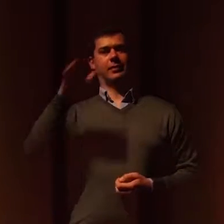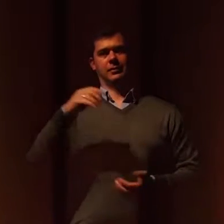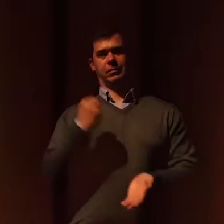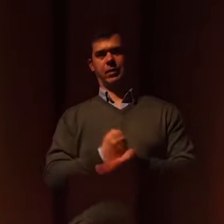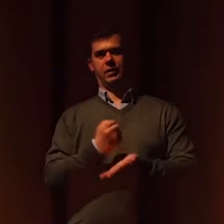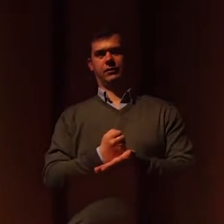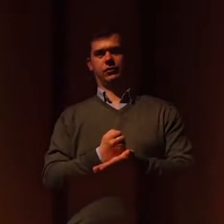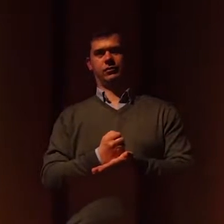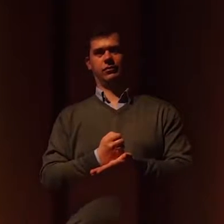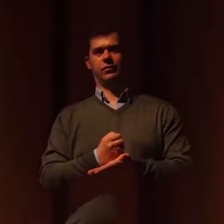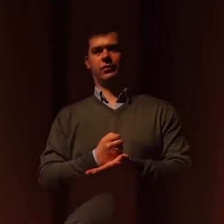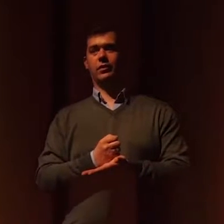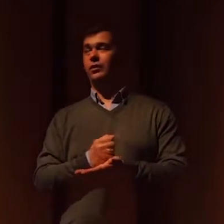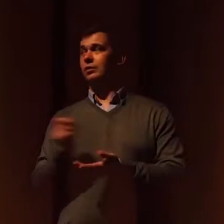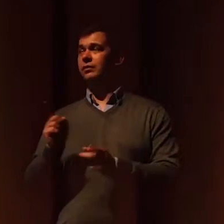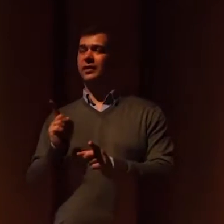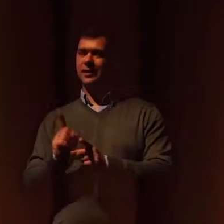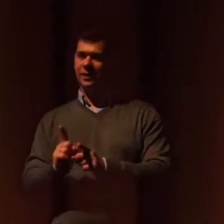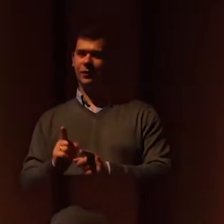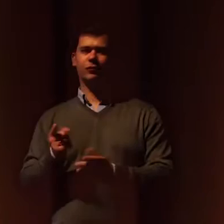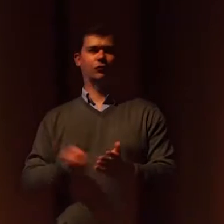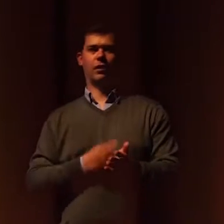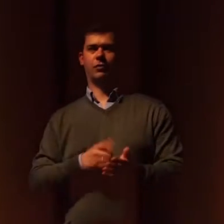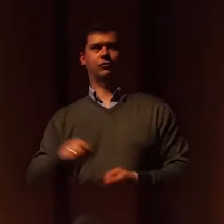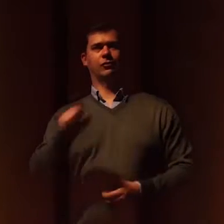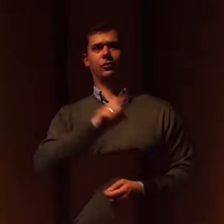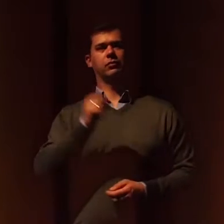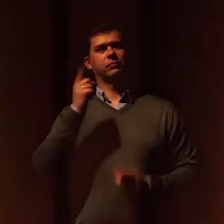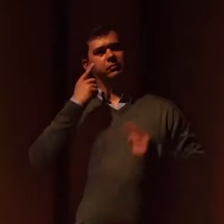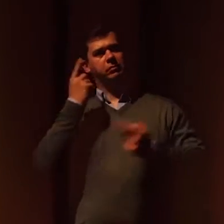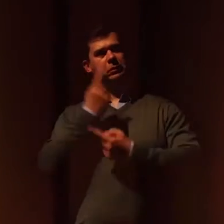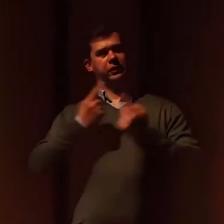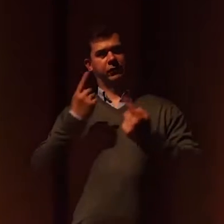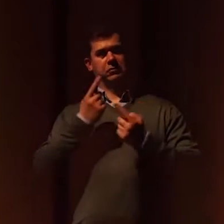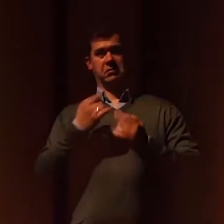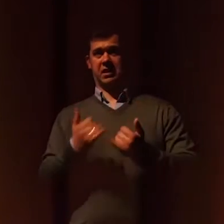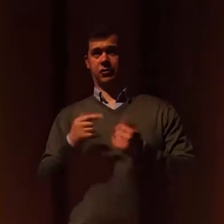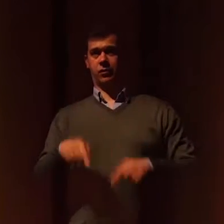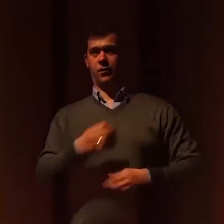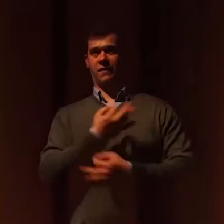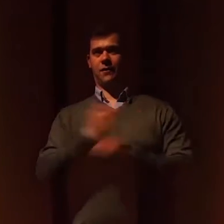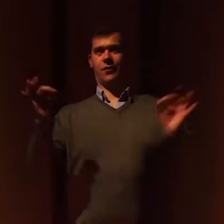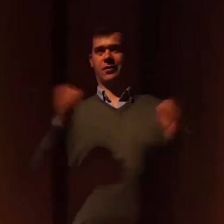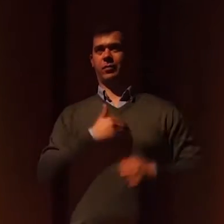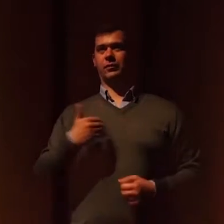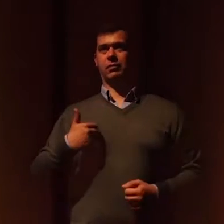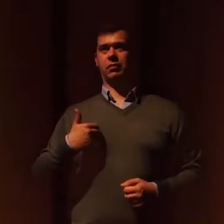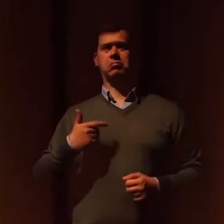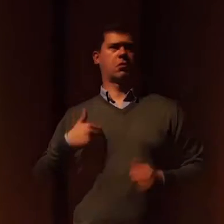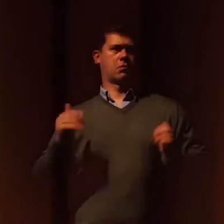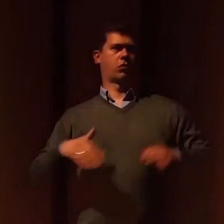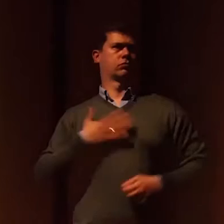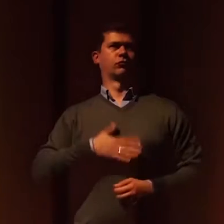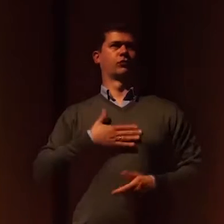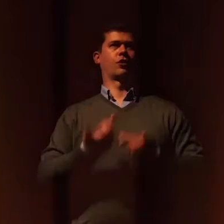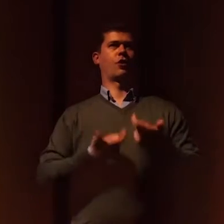prawa i przekonanie bardzo często takie że skoro żyjemy w wolnym kraju to możemy się zachowywać